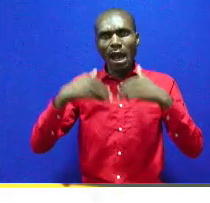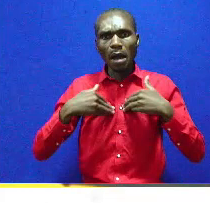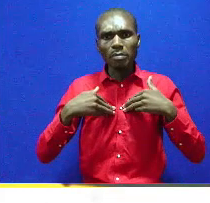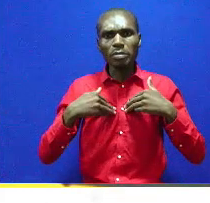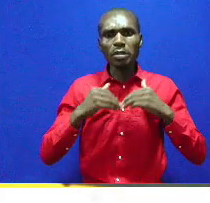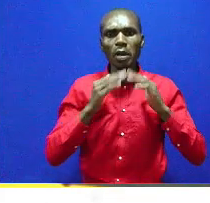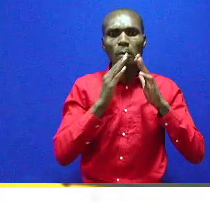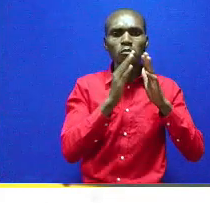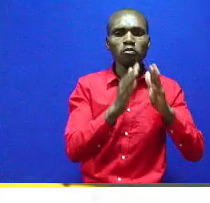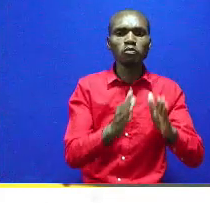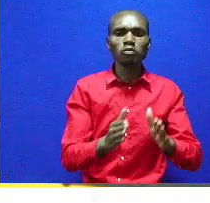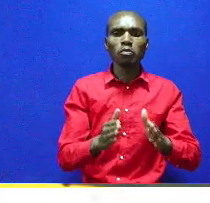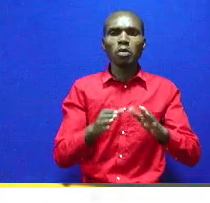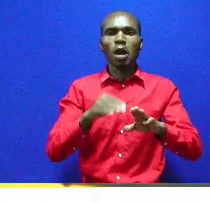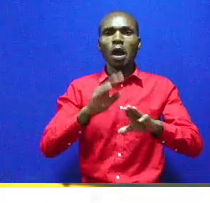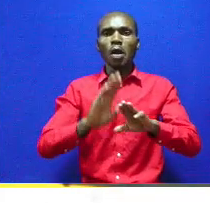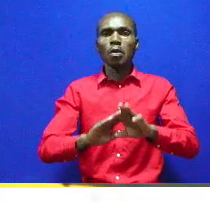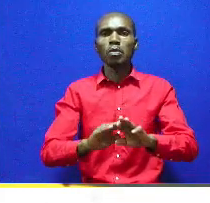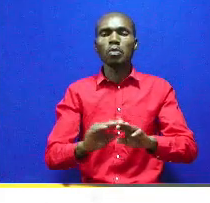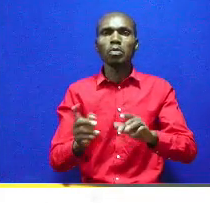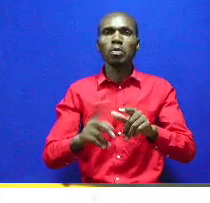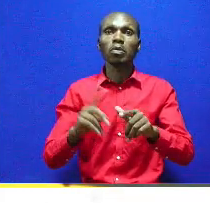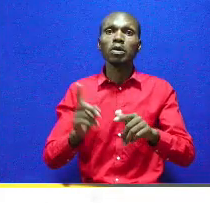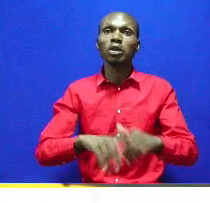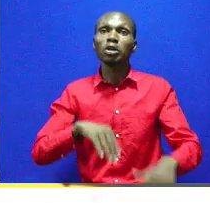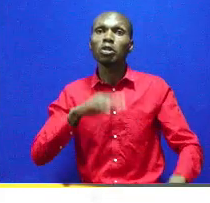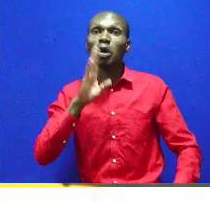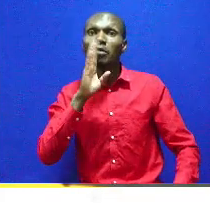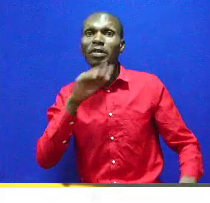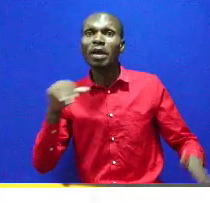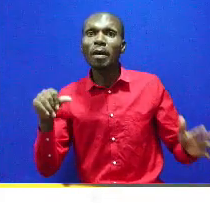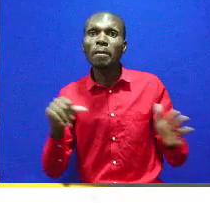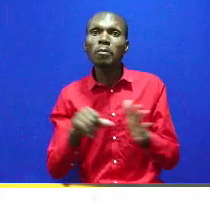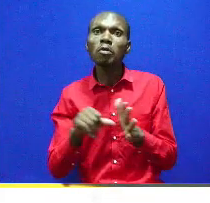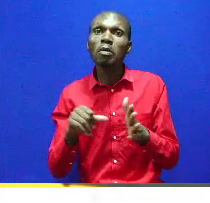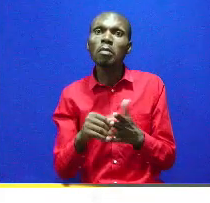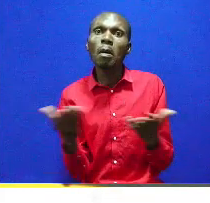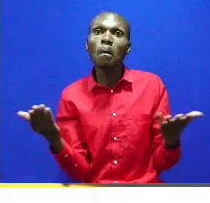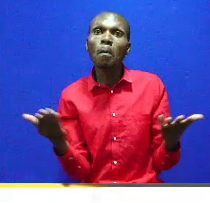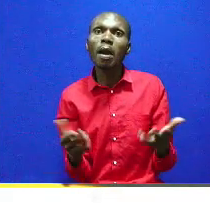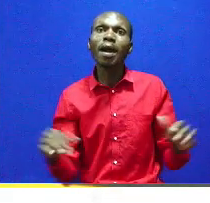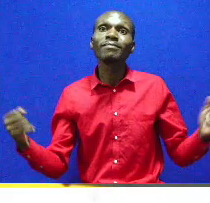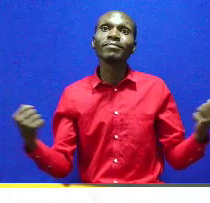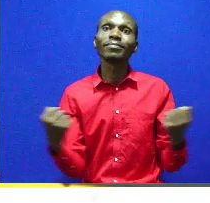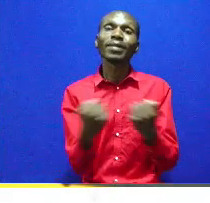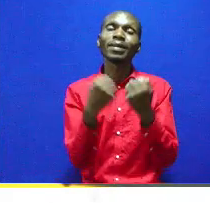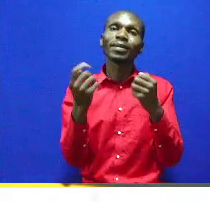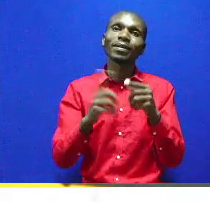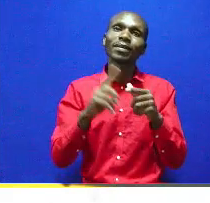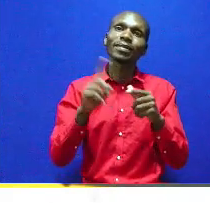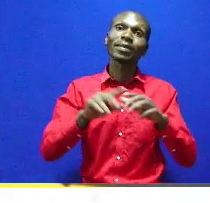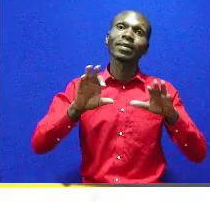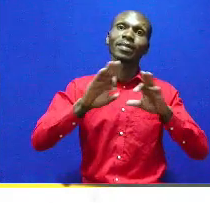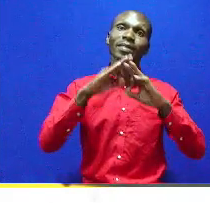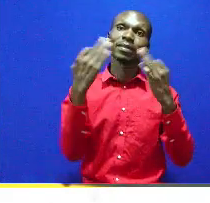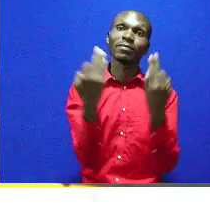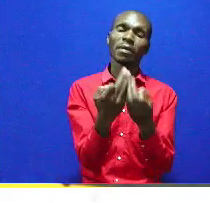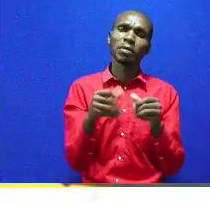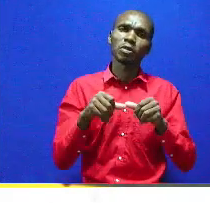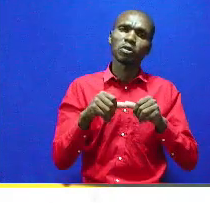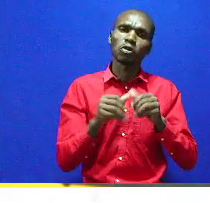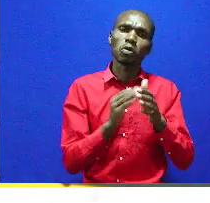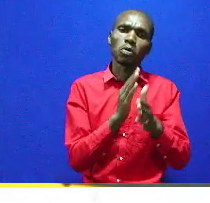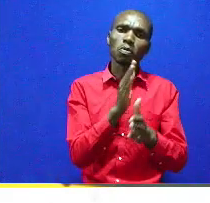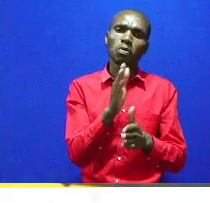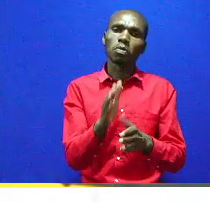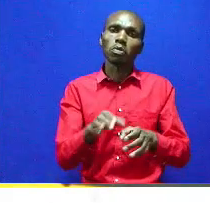au asechipara asoko keania ama ngana yeme baskano chinga kia mateyo egendrete nemero berio yoko mwenia